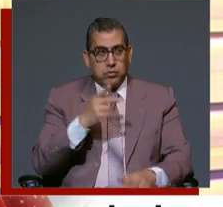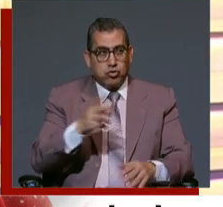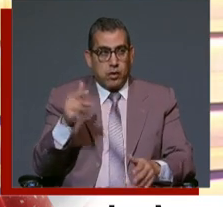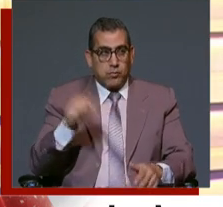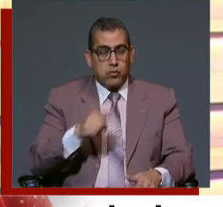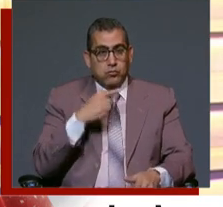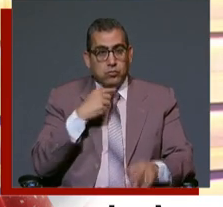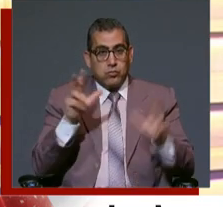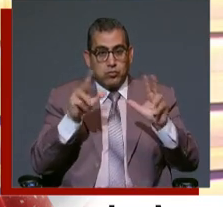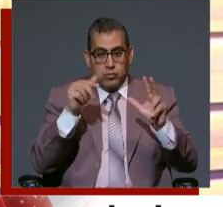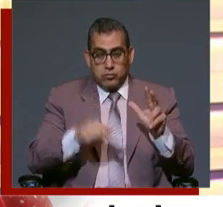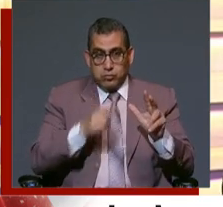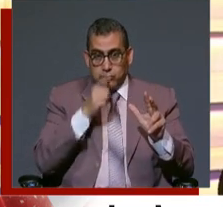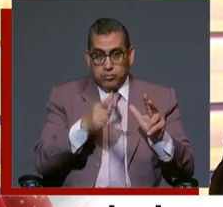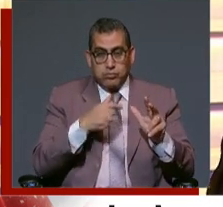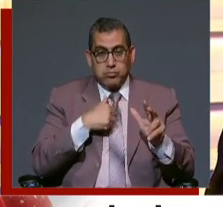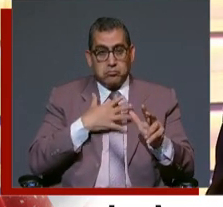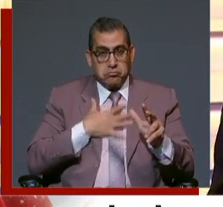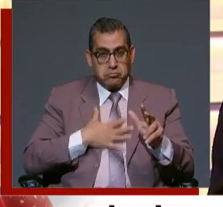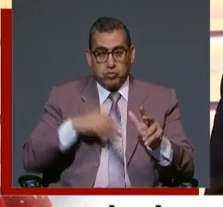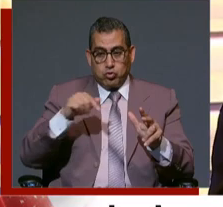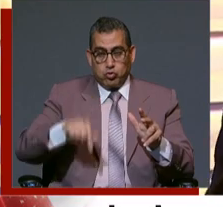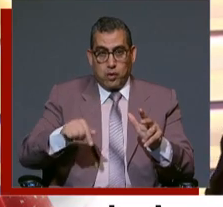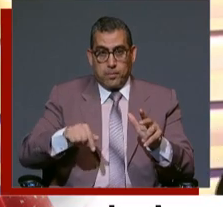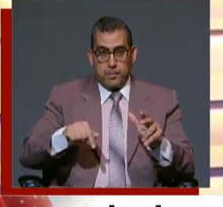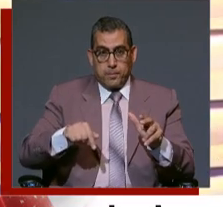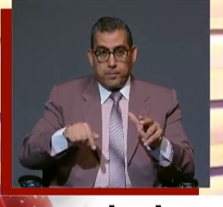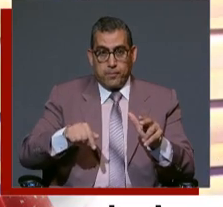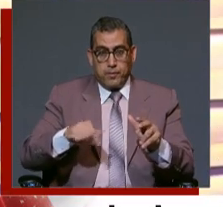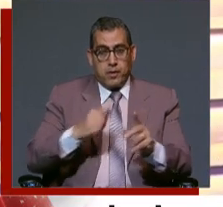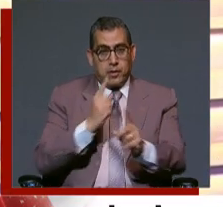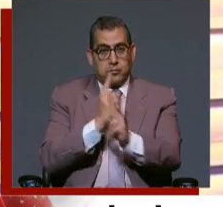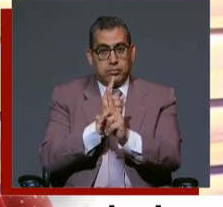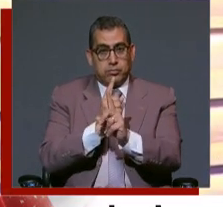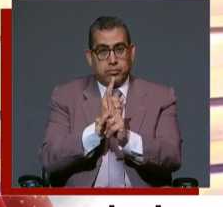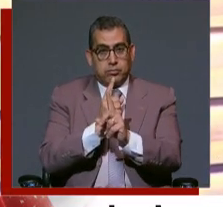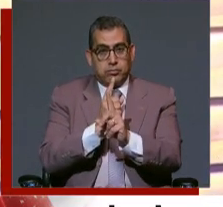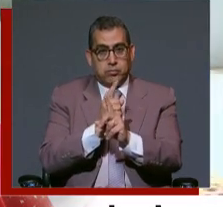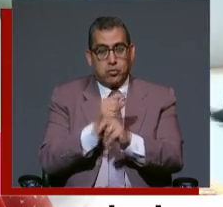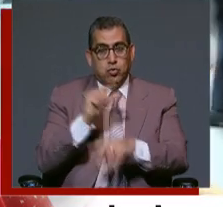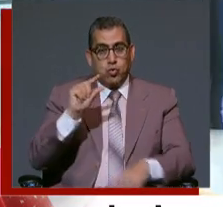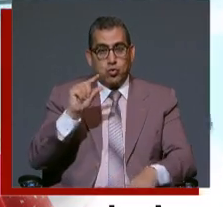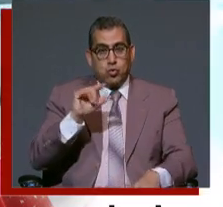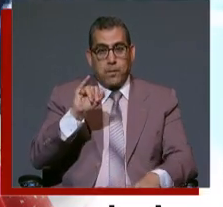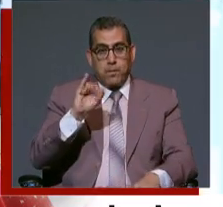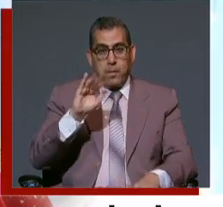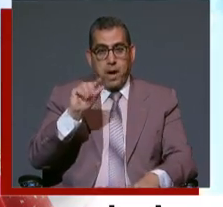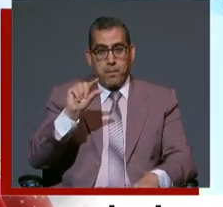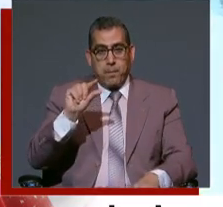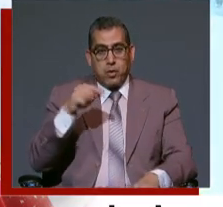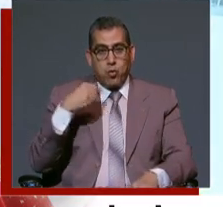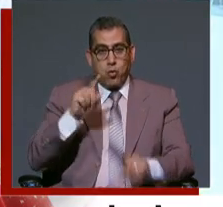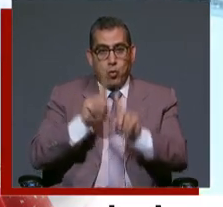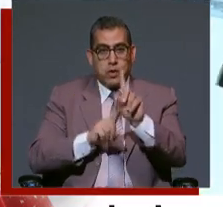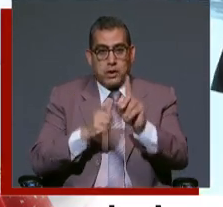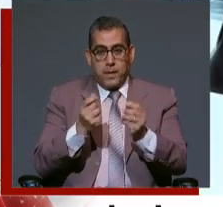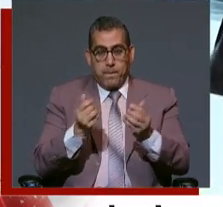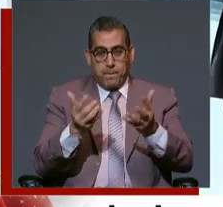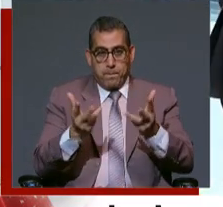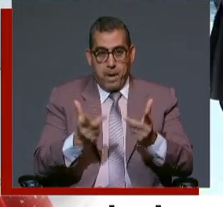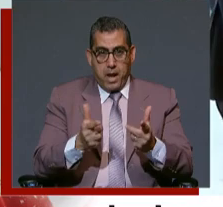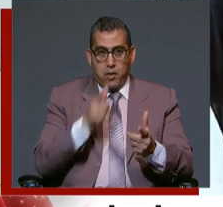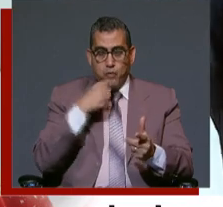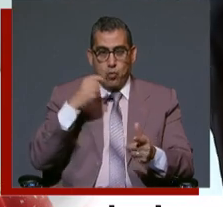مشاهدينا الكرام، يسعدني الآن أن أستقبل الدكتور محمد معيط وزير المالية. سيادة الوزير